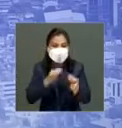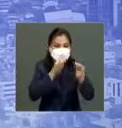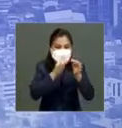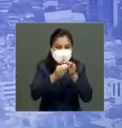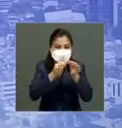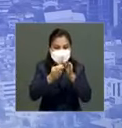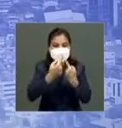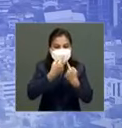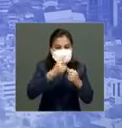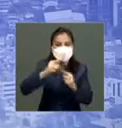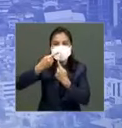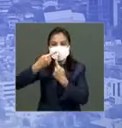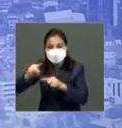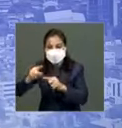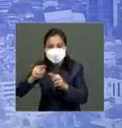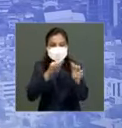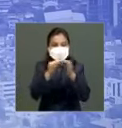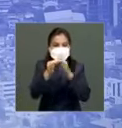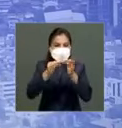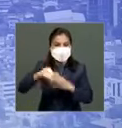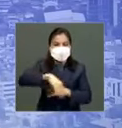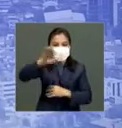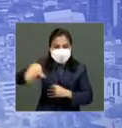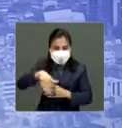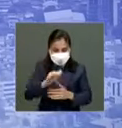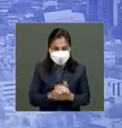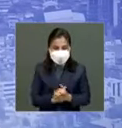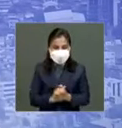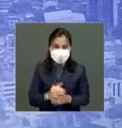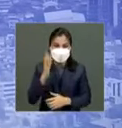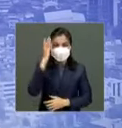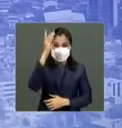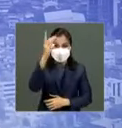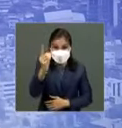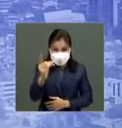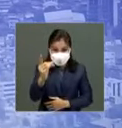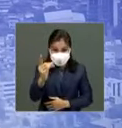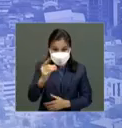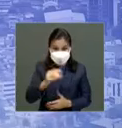ครับที่เราจะต้องชี้แจงให้กับประชาชนได้รับทราบเพราะพรุ่งนี้เป็นต้นไป